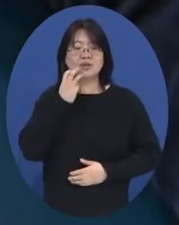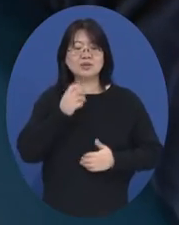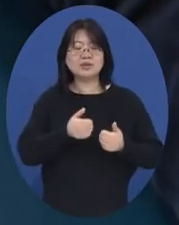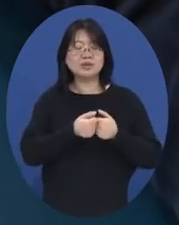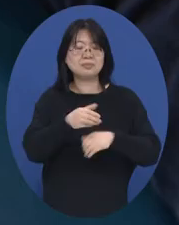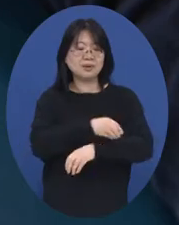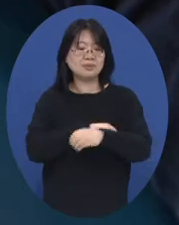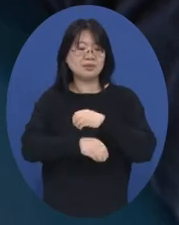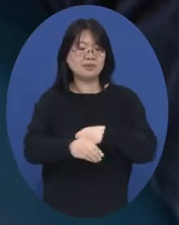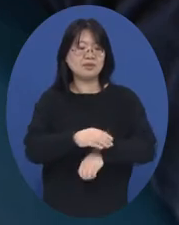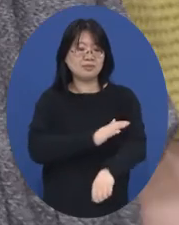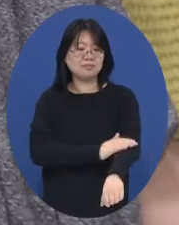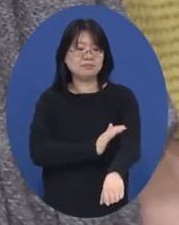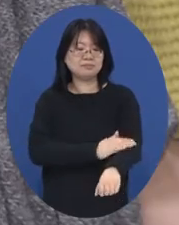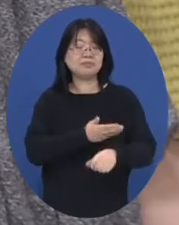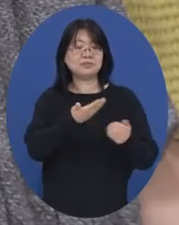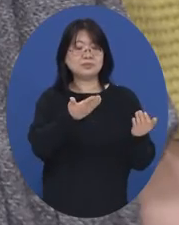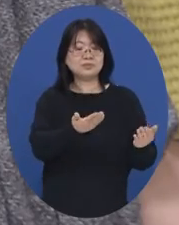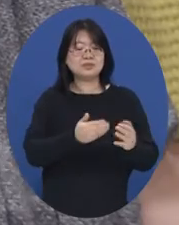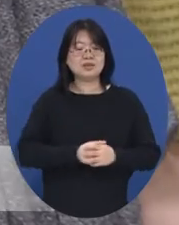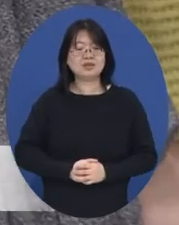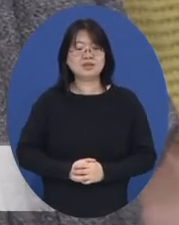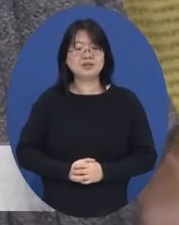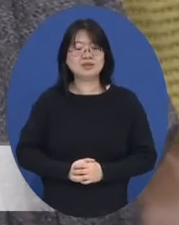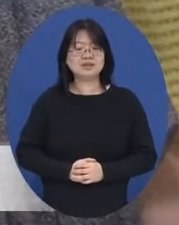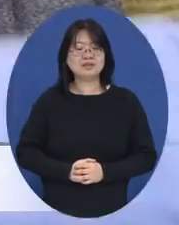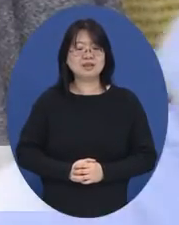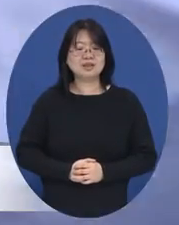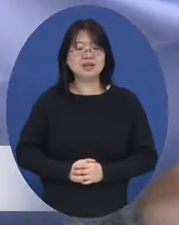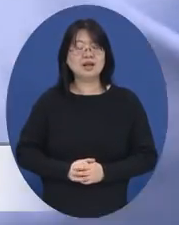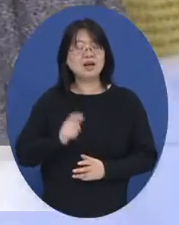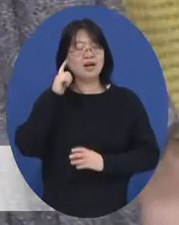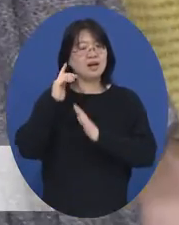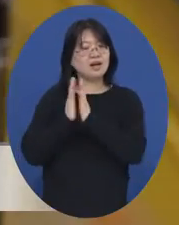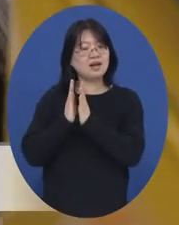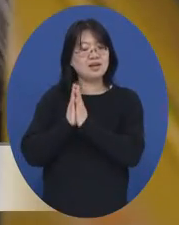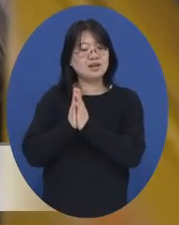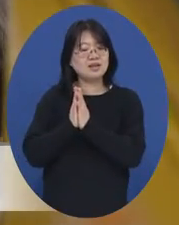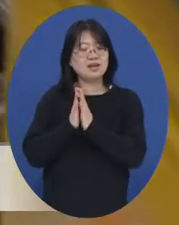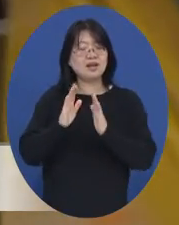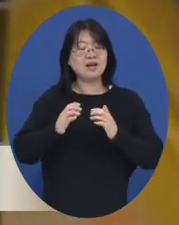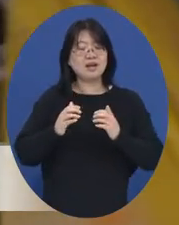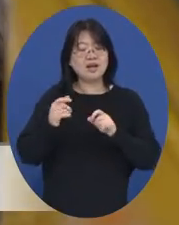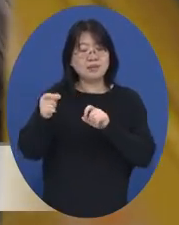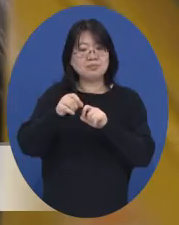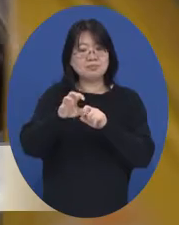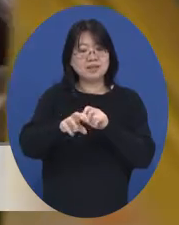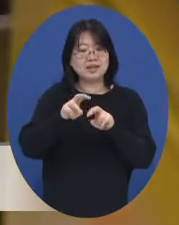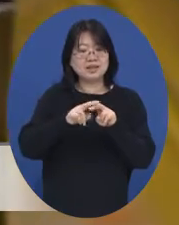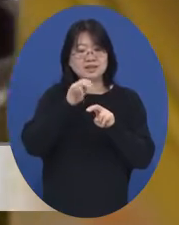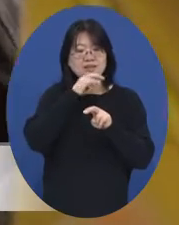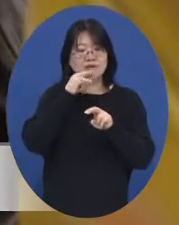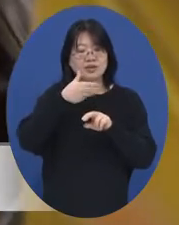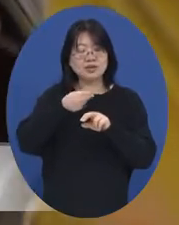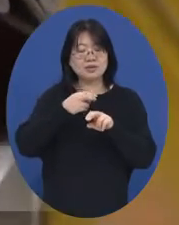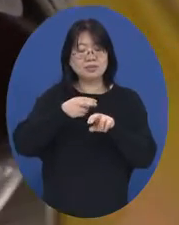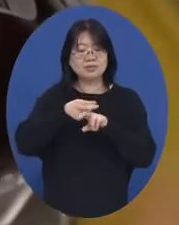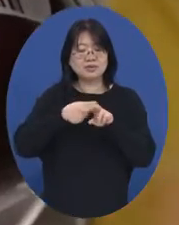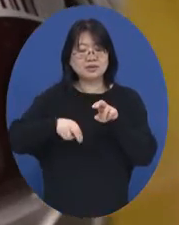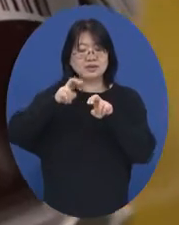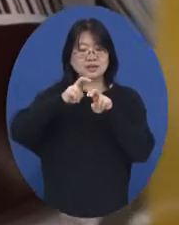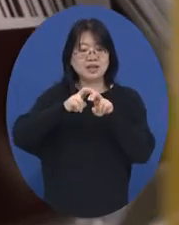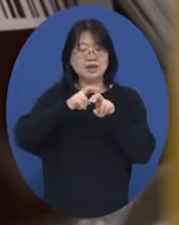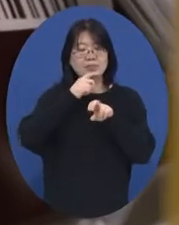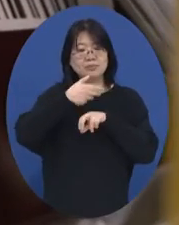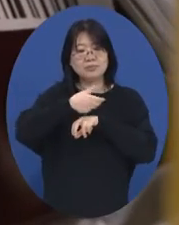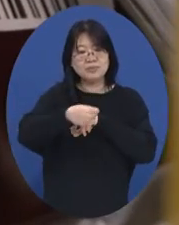경기도의회는 기꺼이 팔을 걷어붙였습니다. 도의원과 의회 사무처 직원들은 자발적으로 의회청사 앞에 자리한 헌혈 버스에 올라